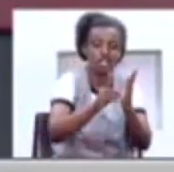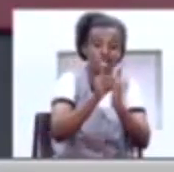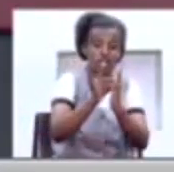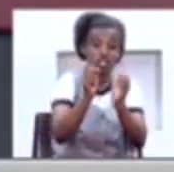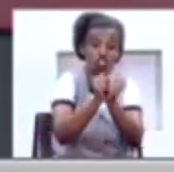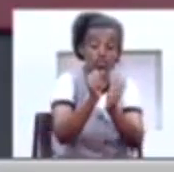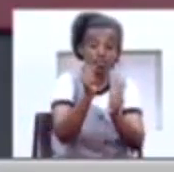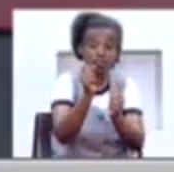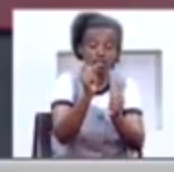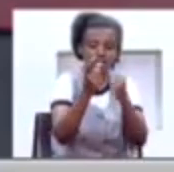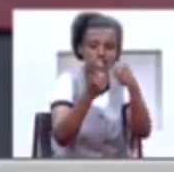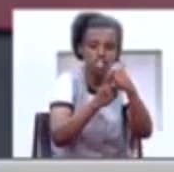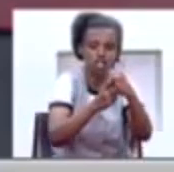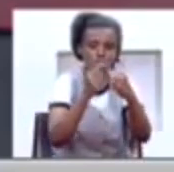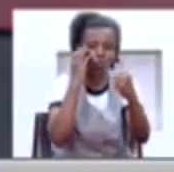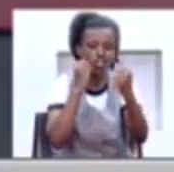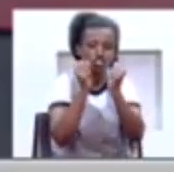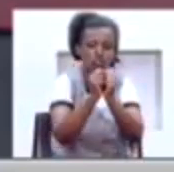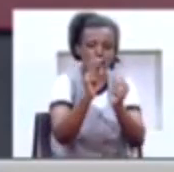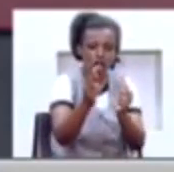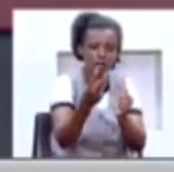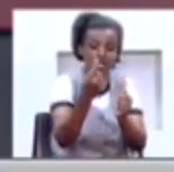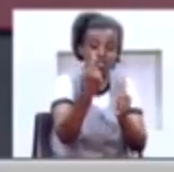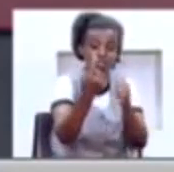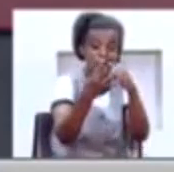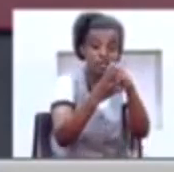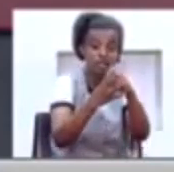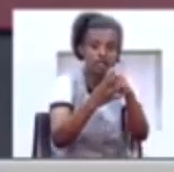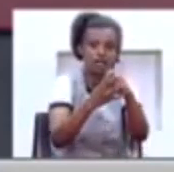tariki 16 z'ukwa 12